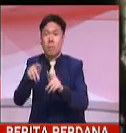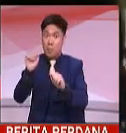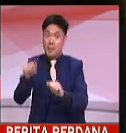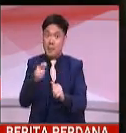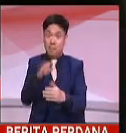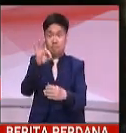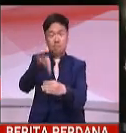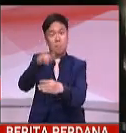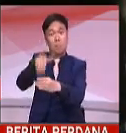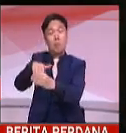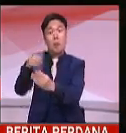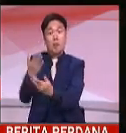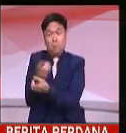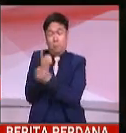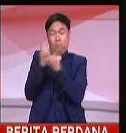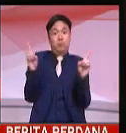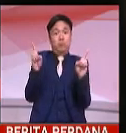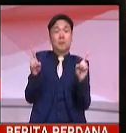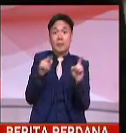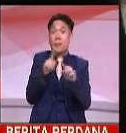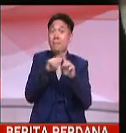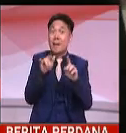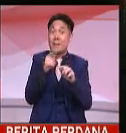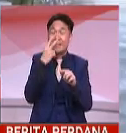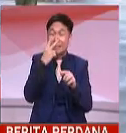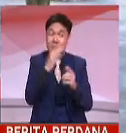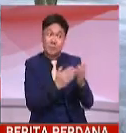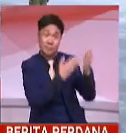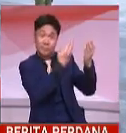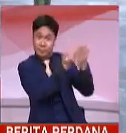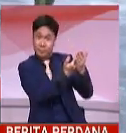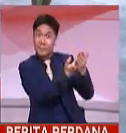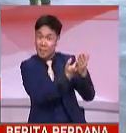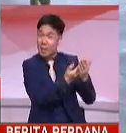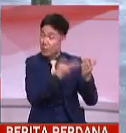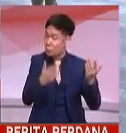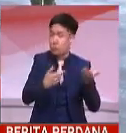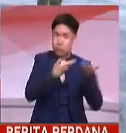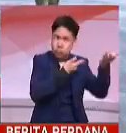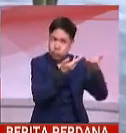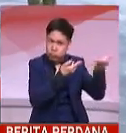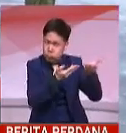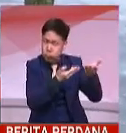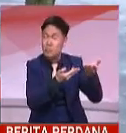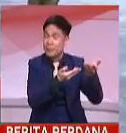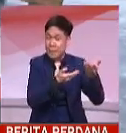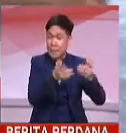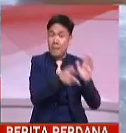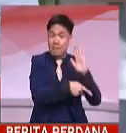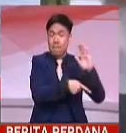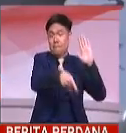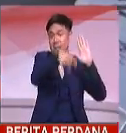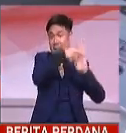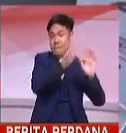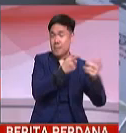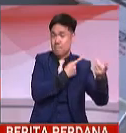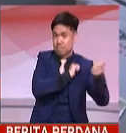demokrasi dan ia dibuktikan apabila usul mengenai perkara itu telah dibahaskan dan diluluskan